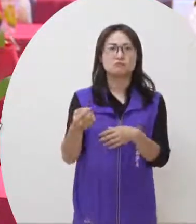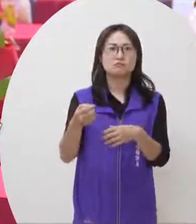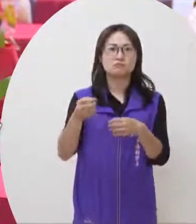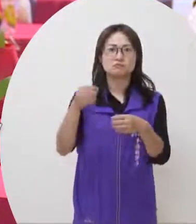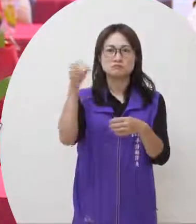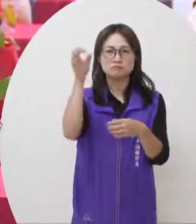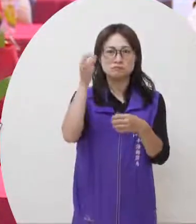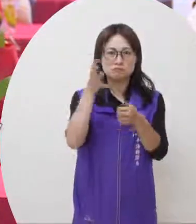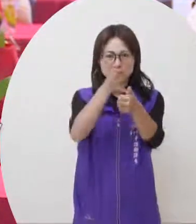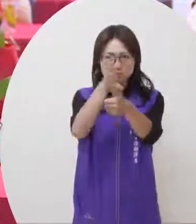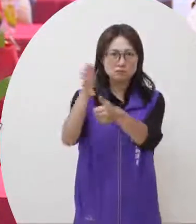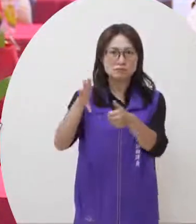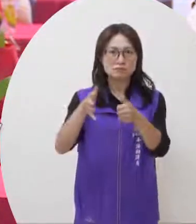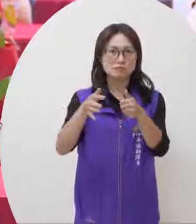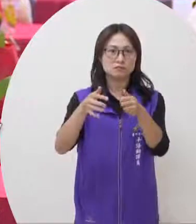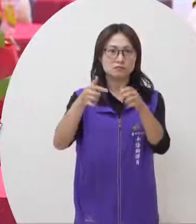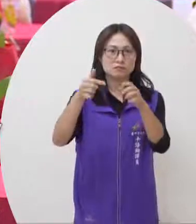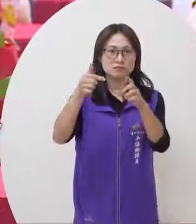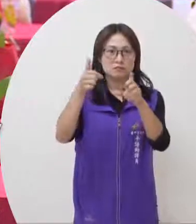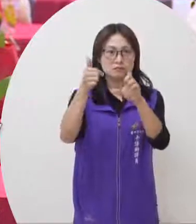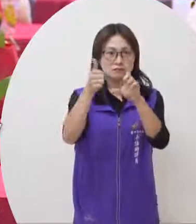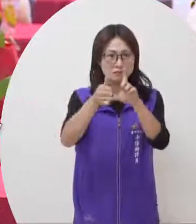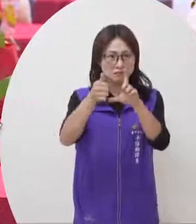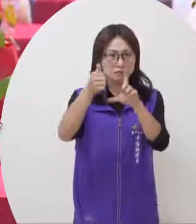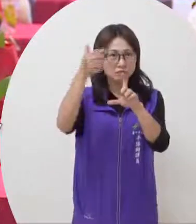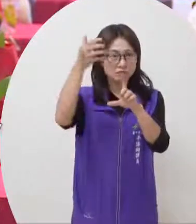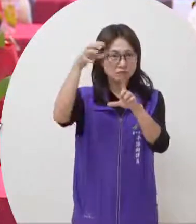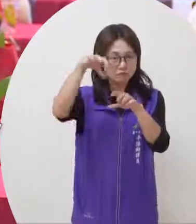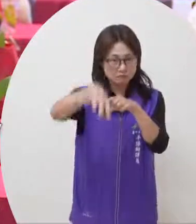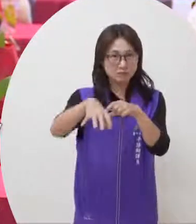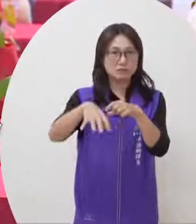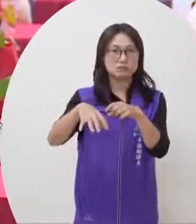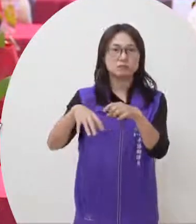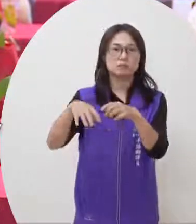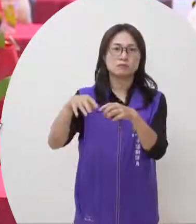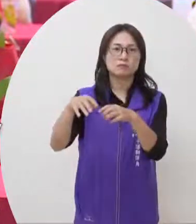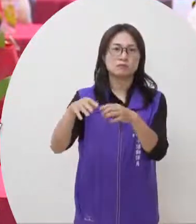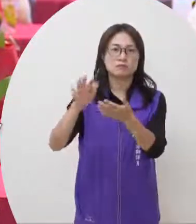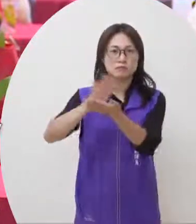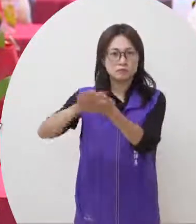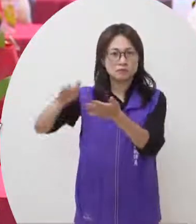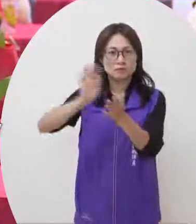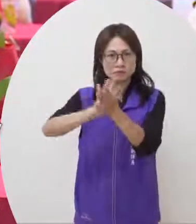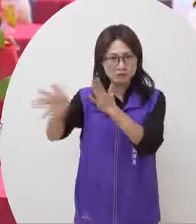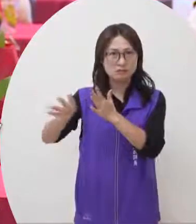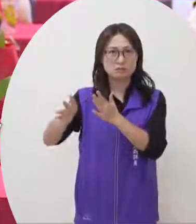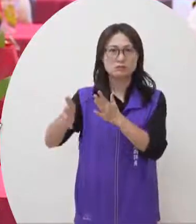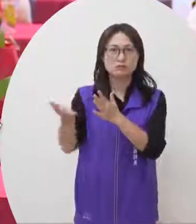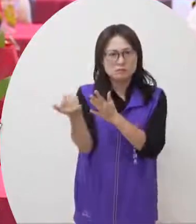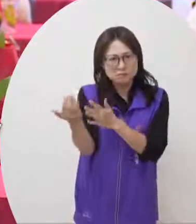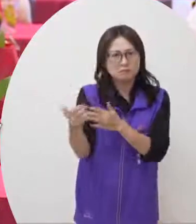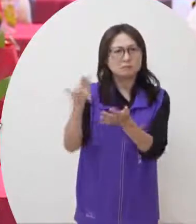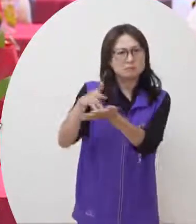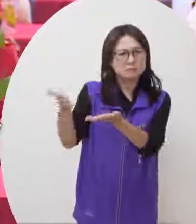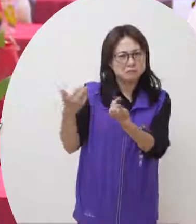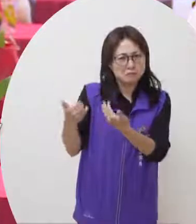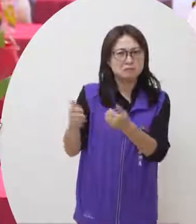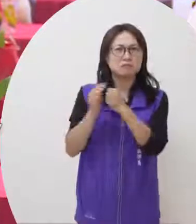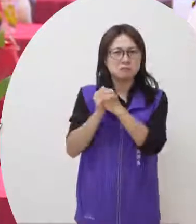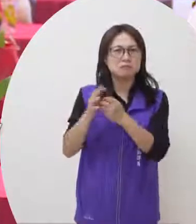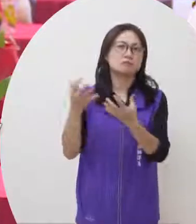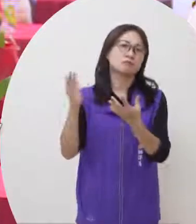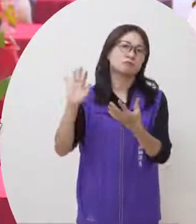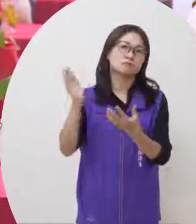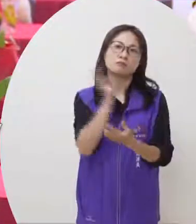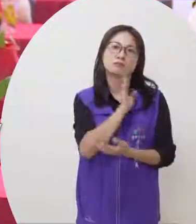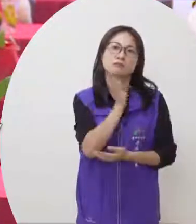队很认真的嘛是去找几十袋来给我，啊都无够啊，几十袋啊是要创啥？不够用啦，啊拜托农业局啦，